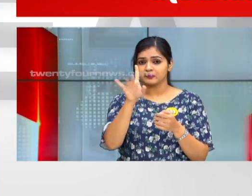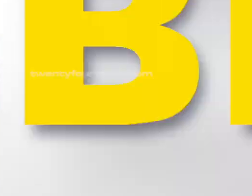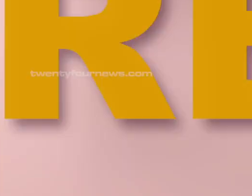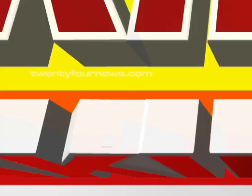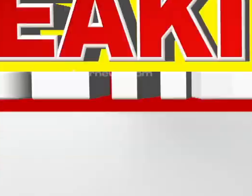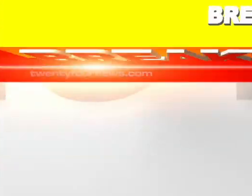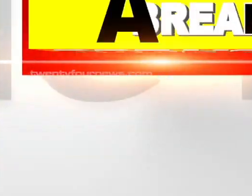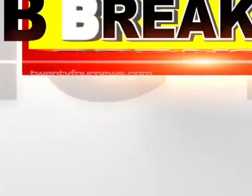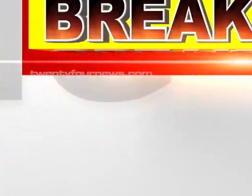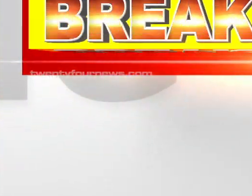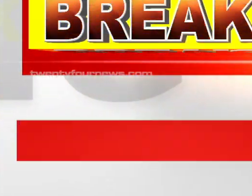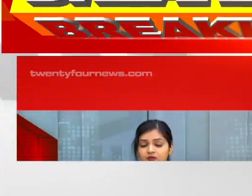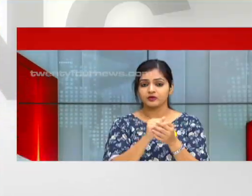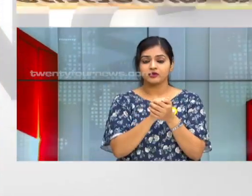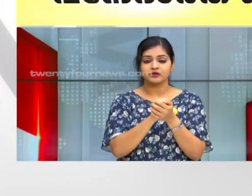നിന്നും